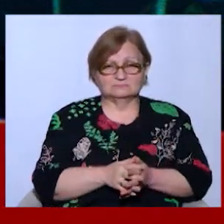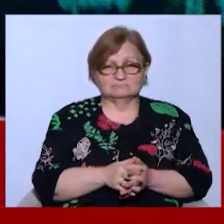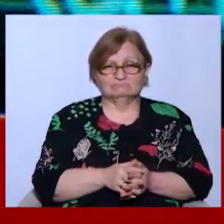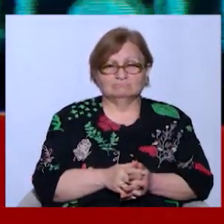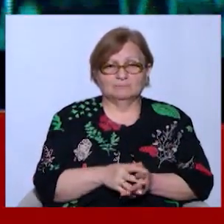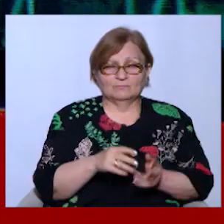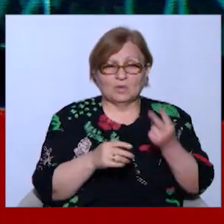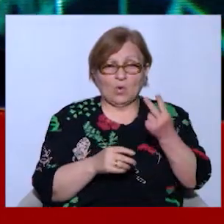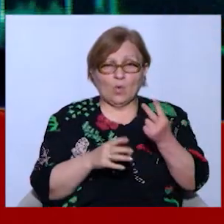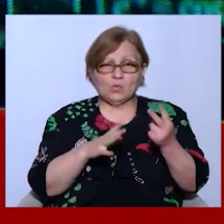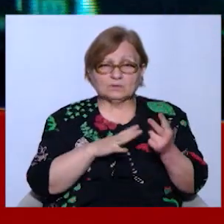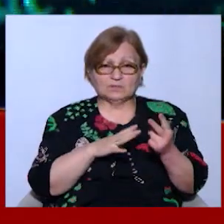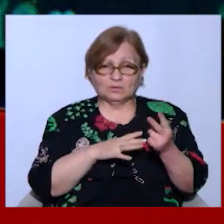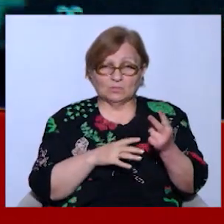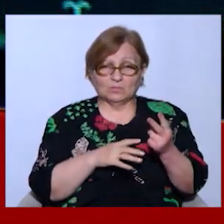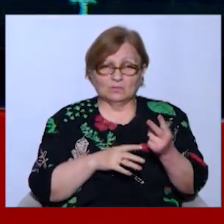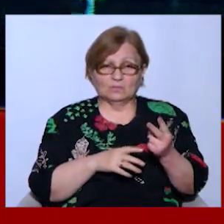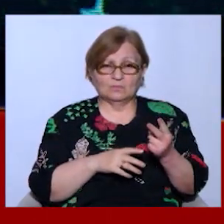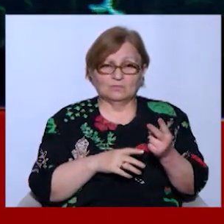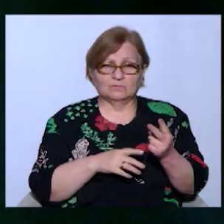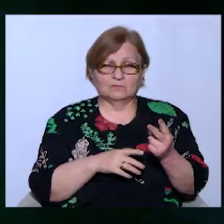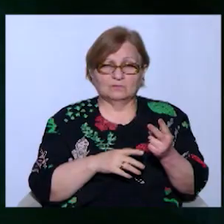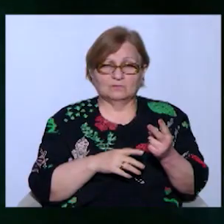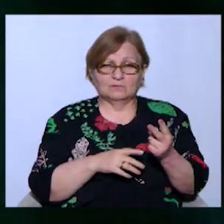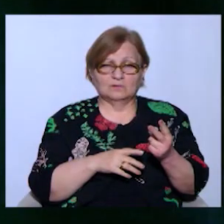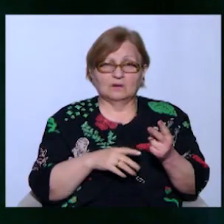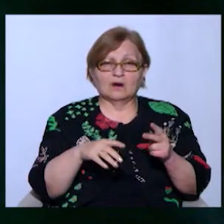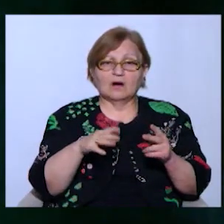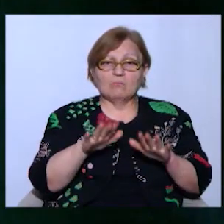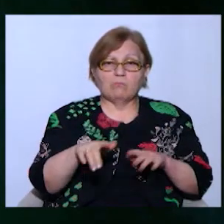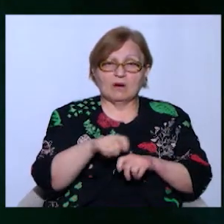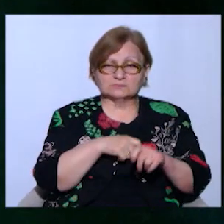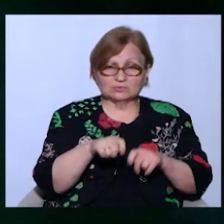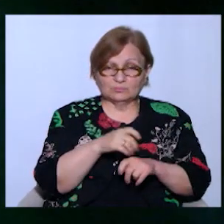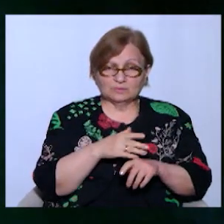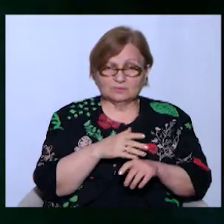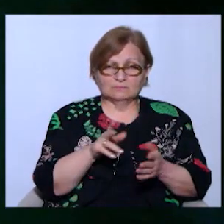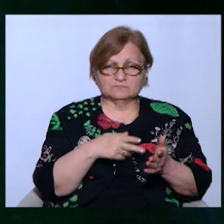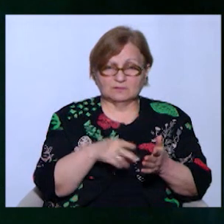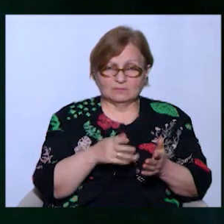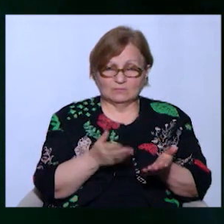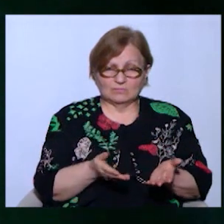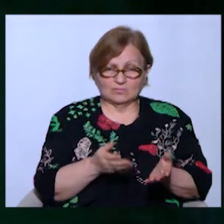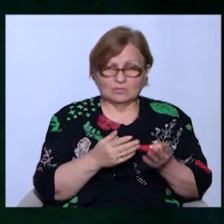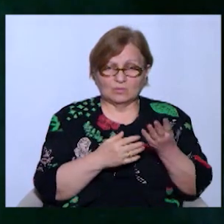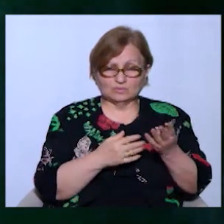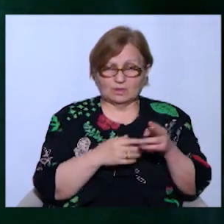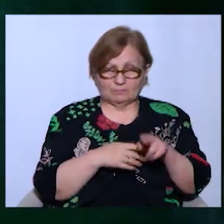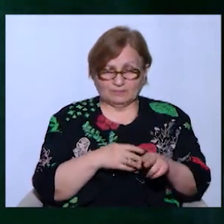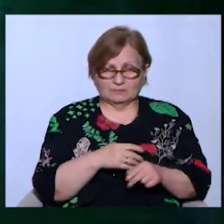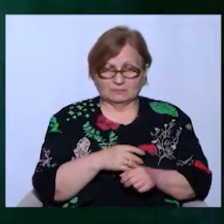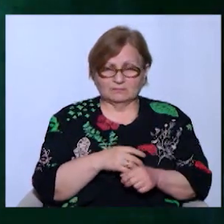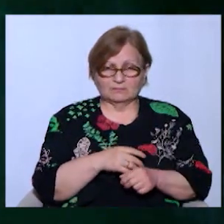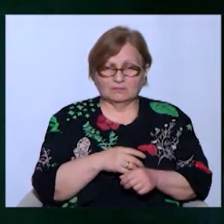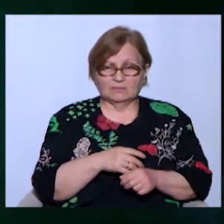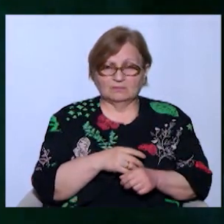2 იყო რადიუსი და ფართობი გახდა პი, იყო გამოთვალე და გამოვიდა 4π.